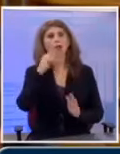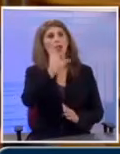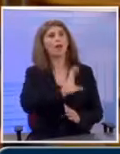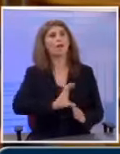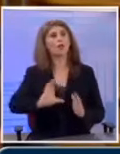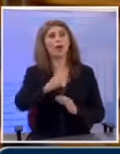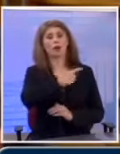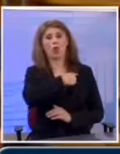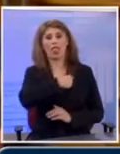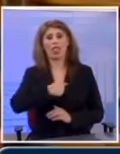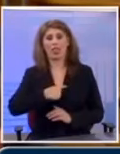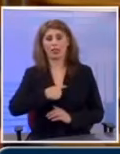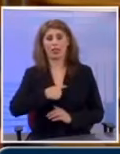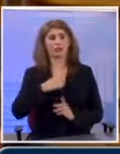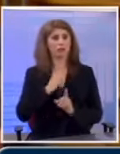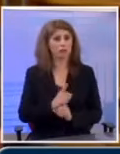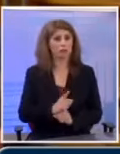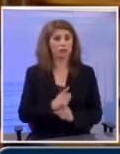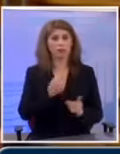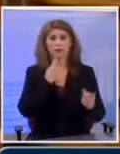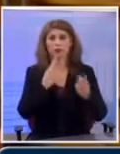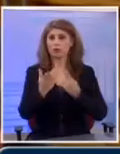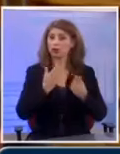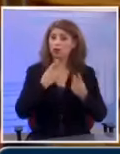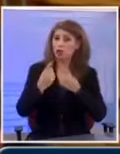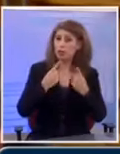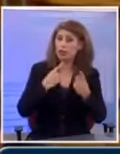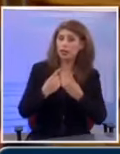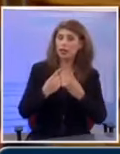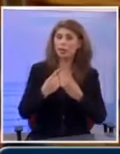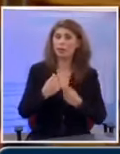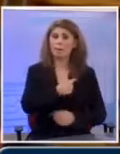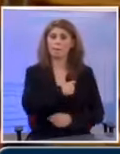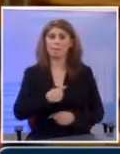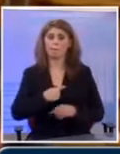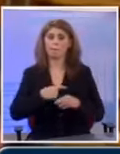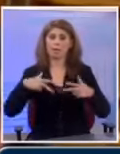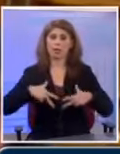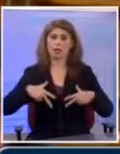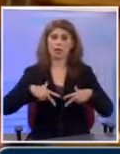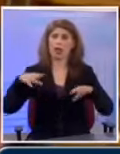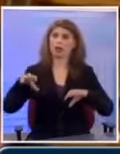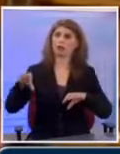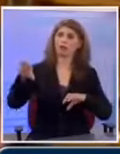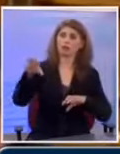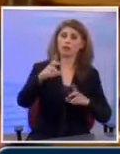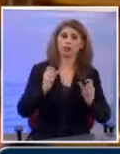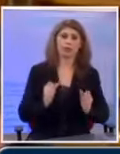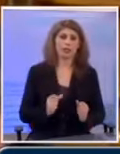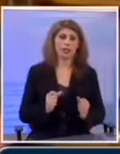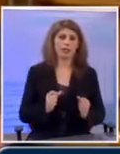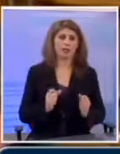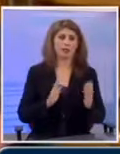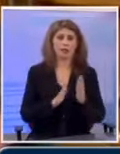ηγέτη και ιδίως συνομιλεί με ηγέτες κρατών που κρατάνε μία στάση στο